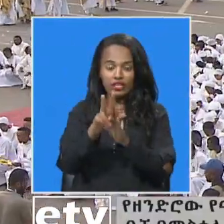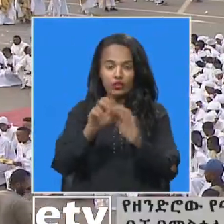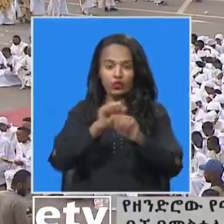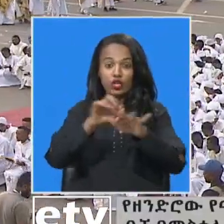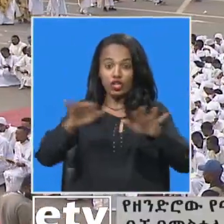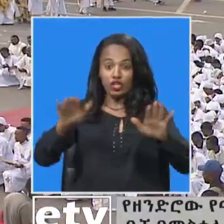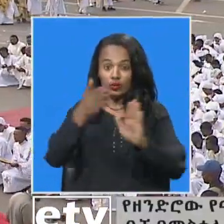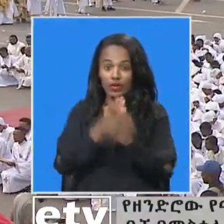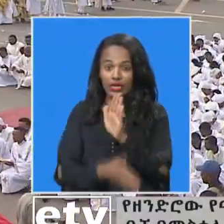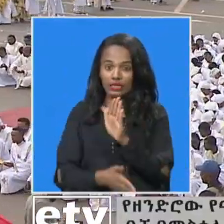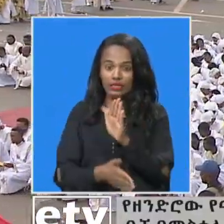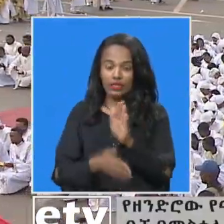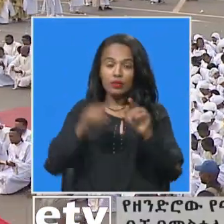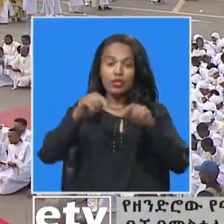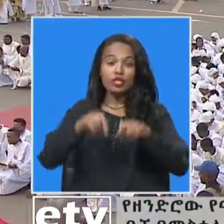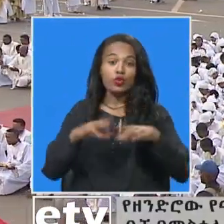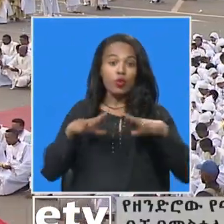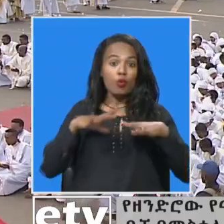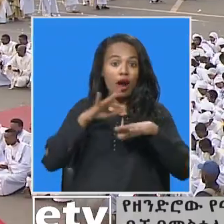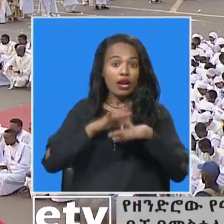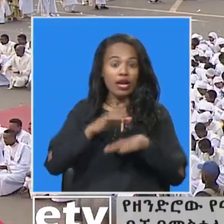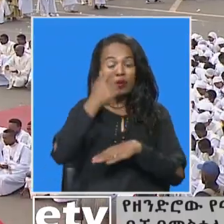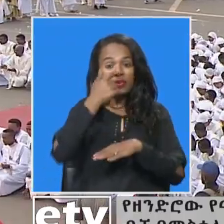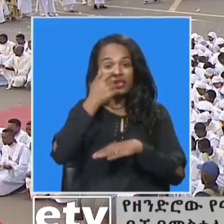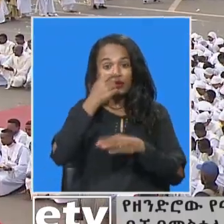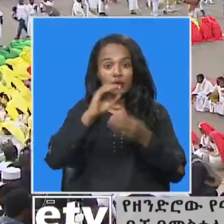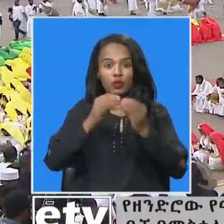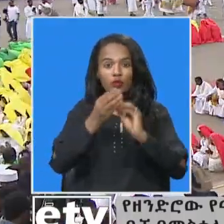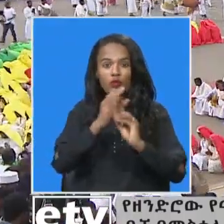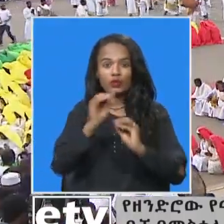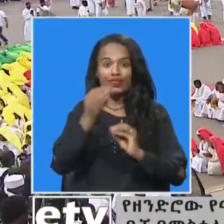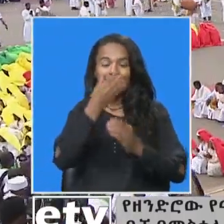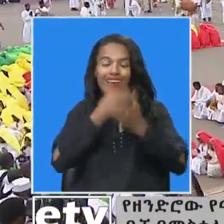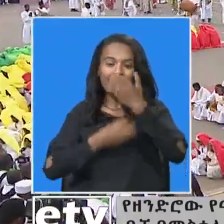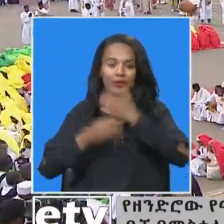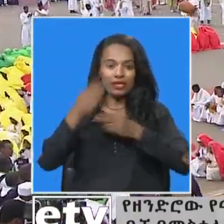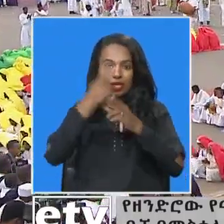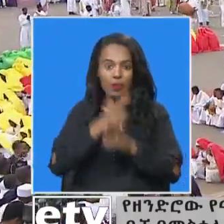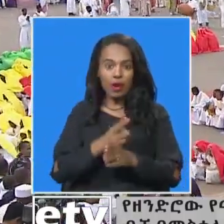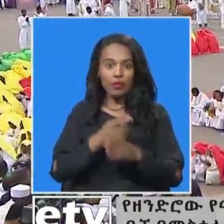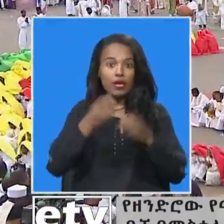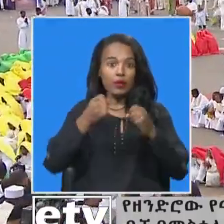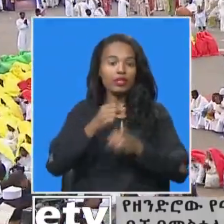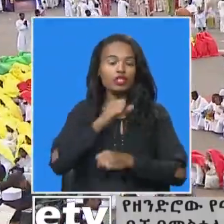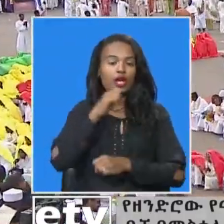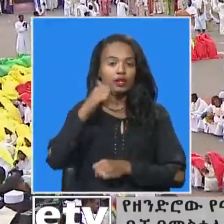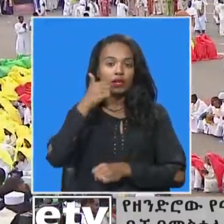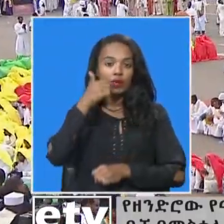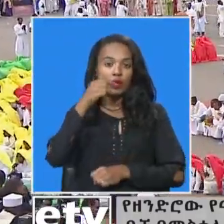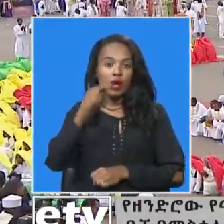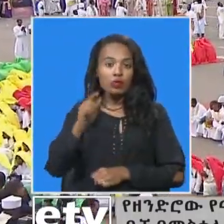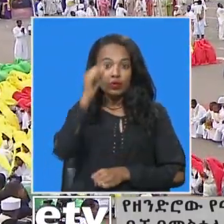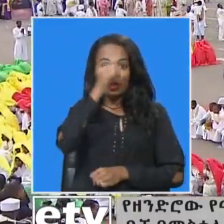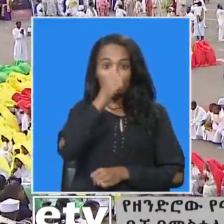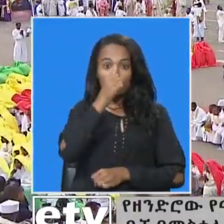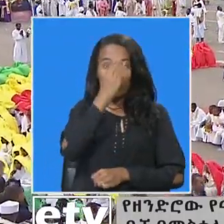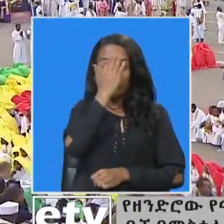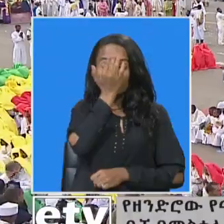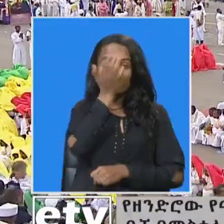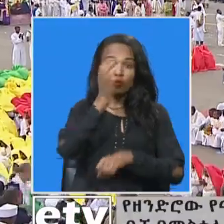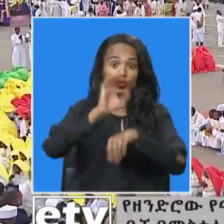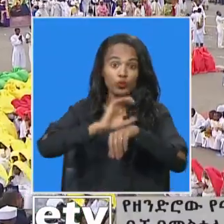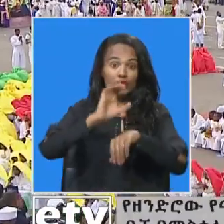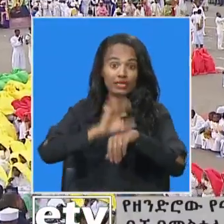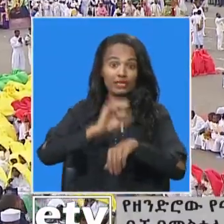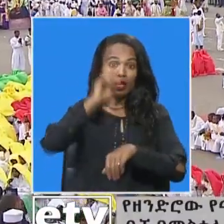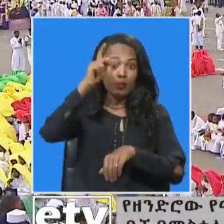ወረርሽኝ መከሰት በዘንድሮ በዓል ላይ በተለመደው ቁጥርና ድምቀት ለማክበር የሚያስችል አይደለም ያሉት የኢትዮጵያ ኦርቶዶክስ ተዋሕዶ ቤተ